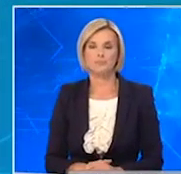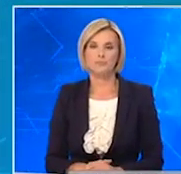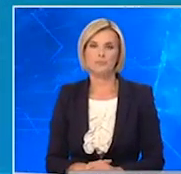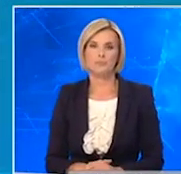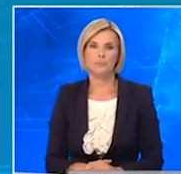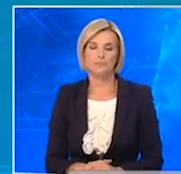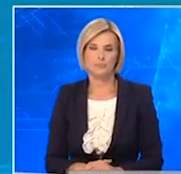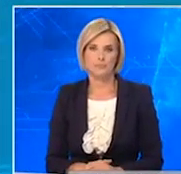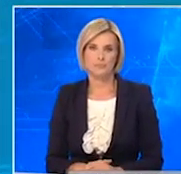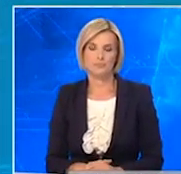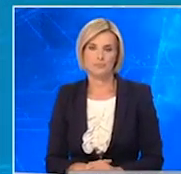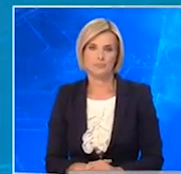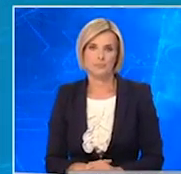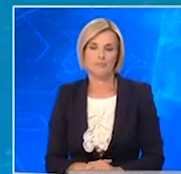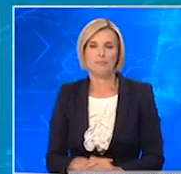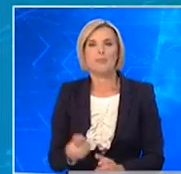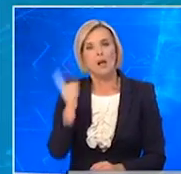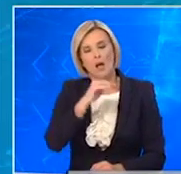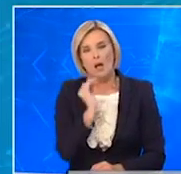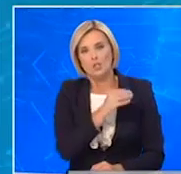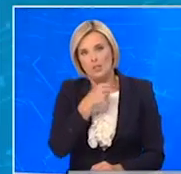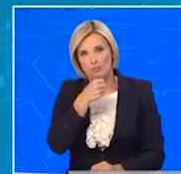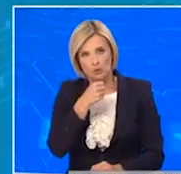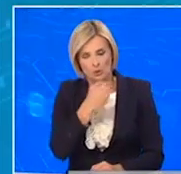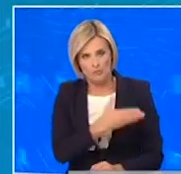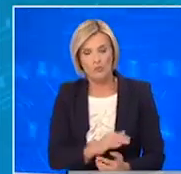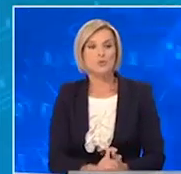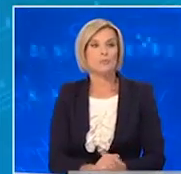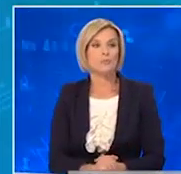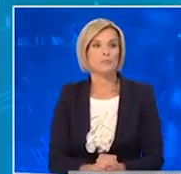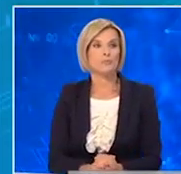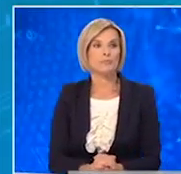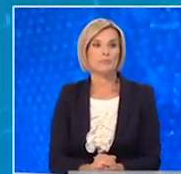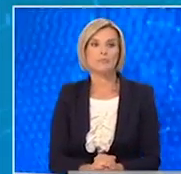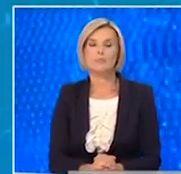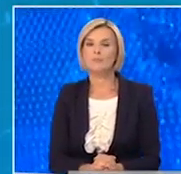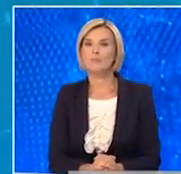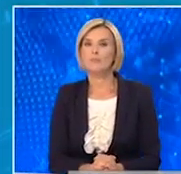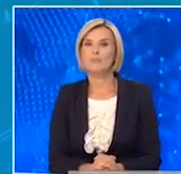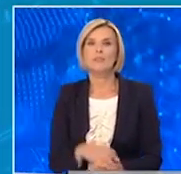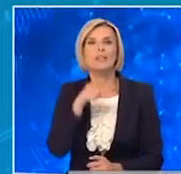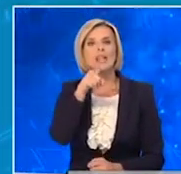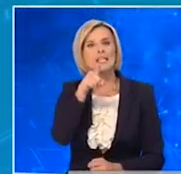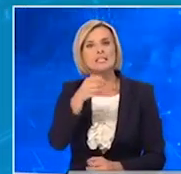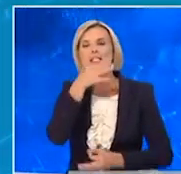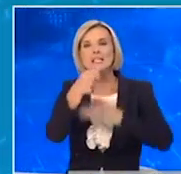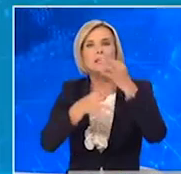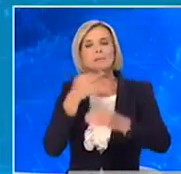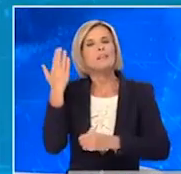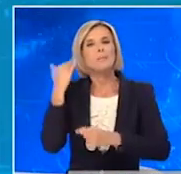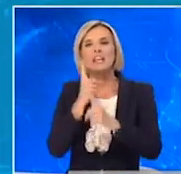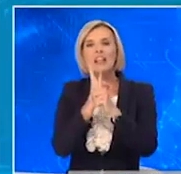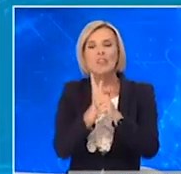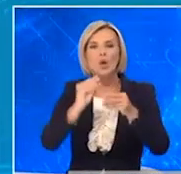Ο κύριος Δεβετζόγλου από το Πρόντακον. Κύριε Καρδαλιά, ο αλγόριθμος της συγκεκριμένης δικαιματοληψίας πίσω από